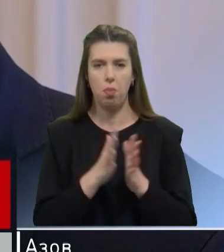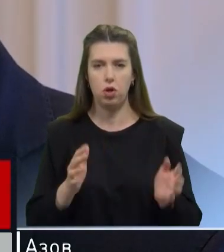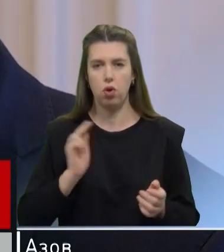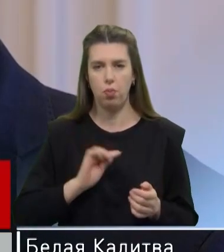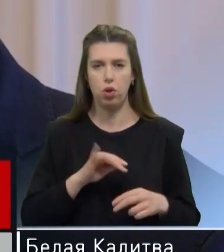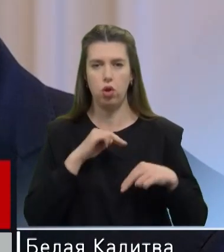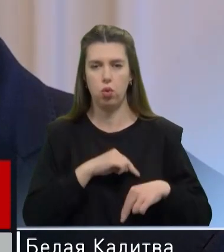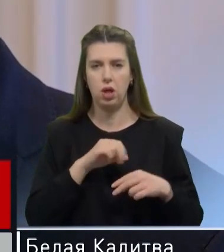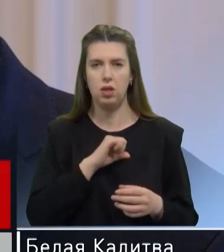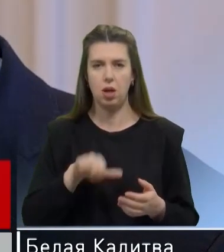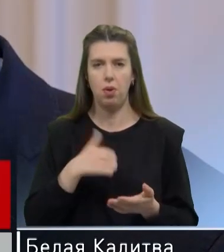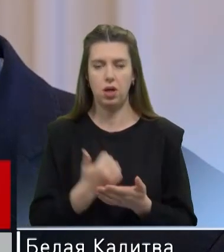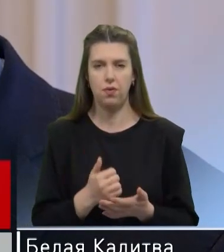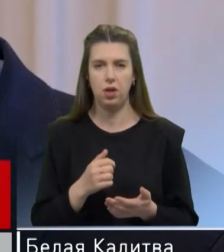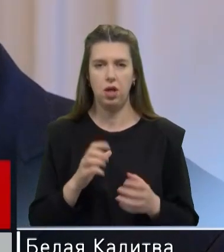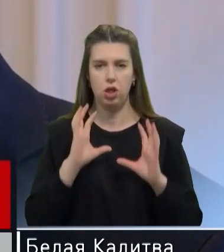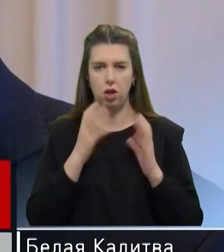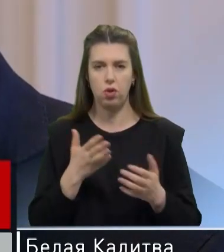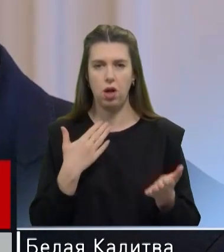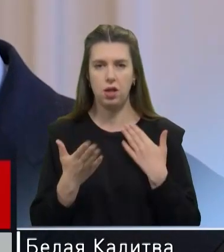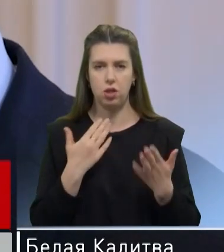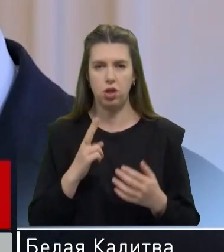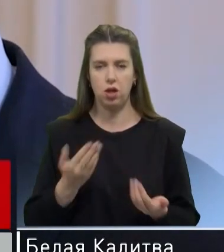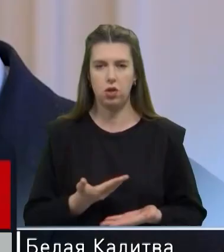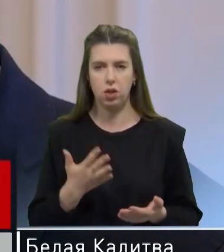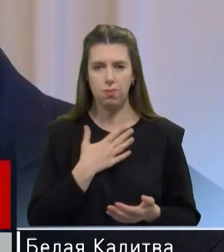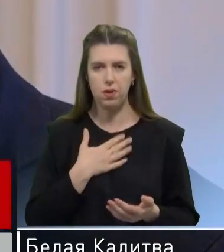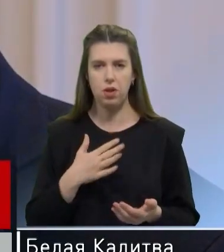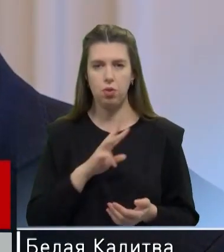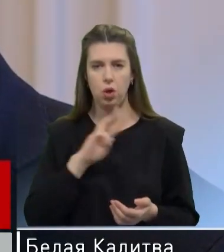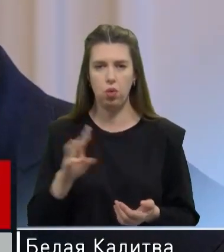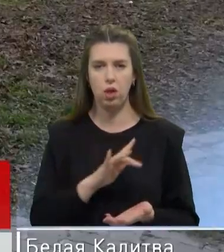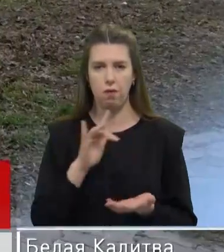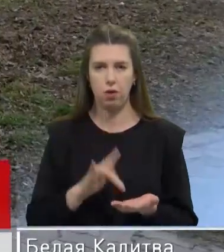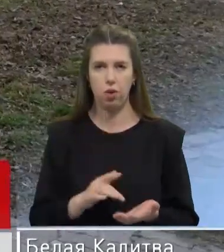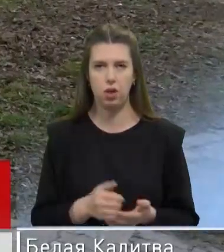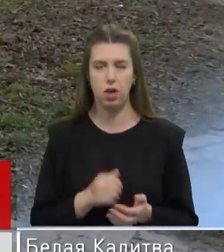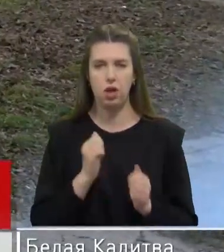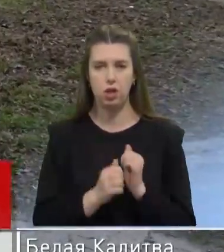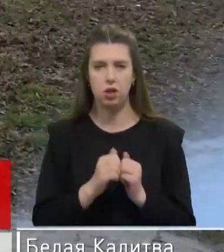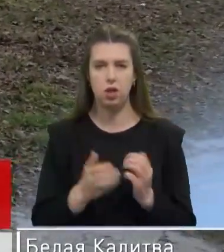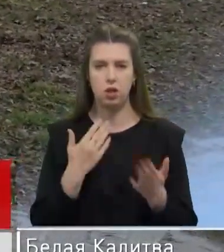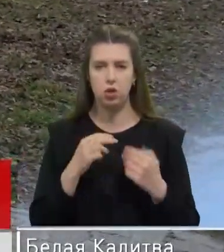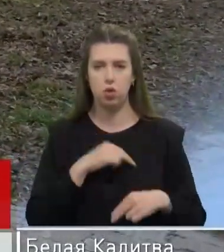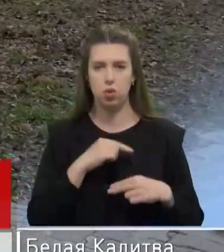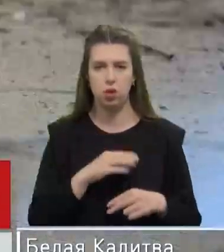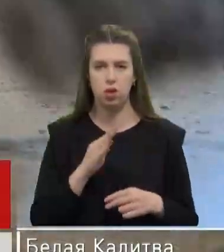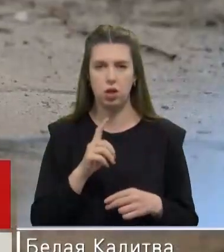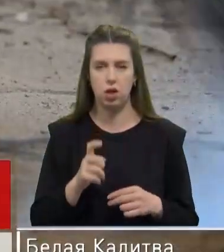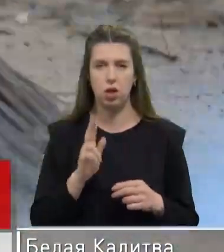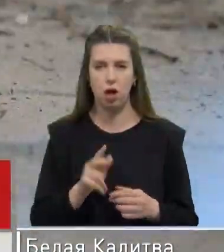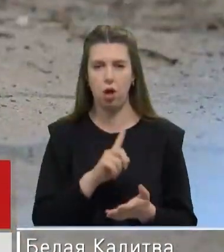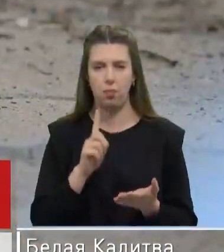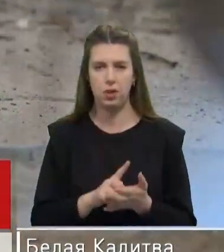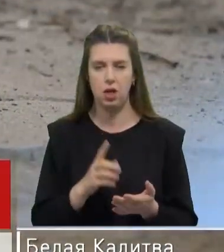работу и труд, и самое главное, за ответственное отношение к жизни нашего миллионного города. Часто мы относимся к труду коммунальщиков как к